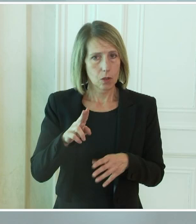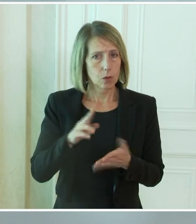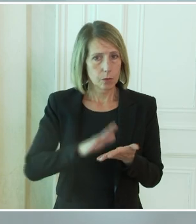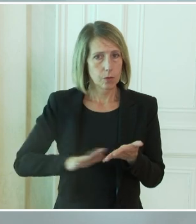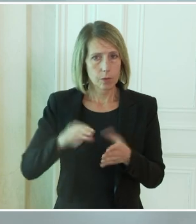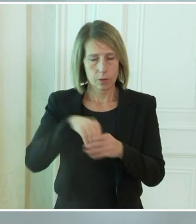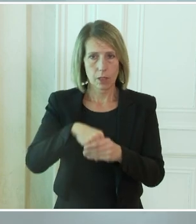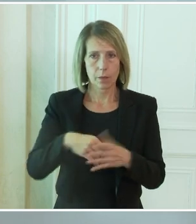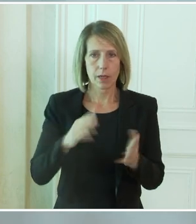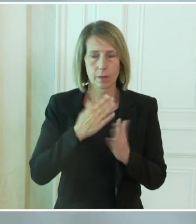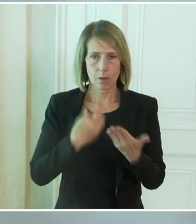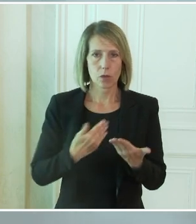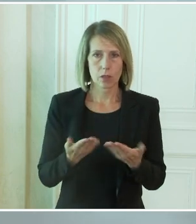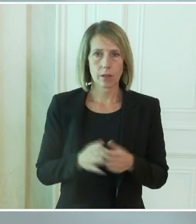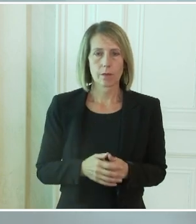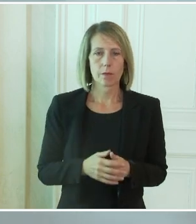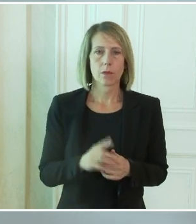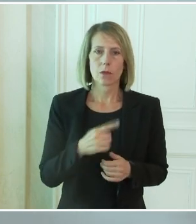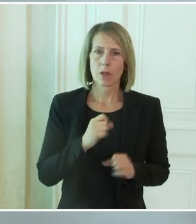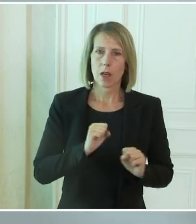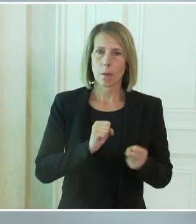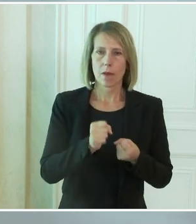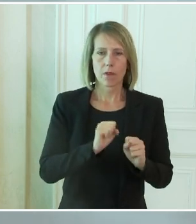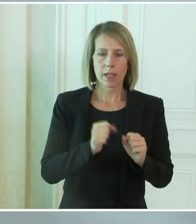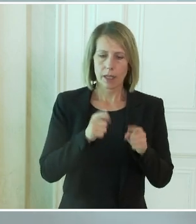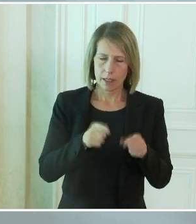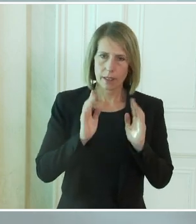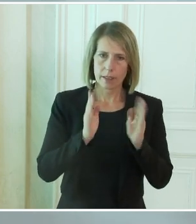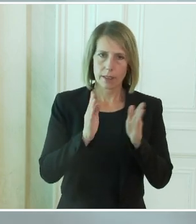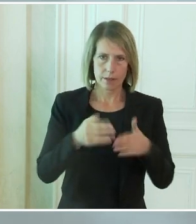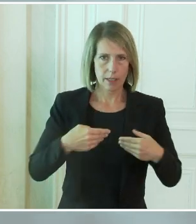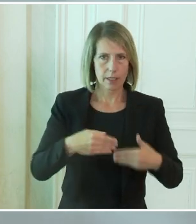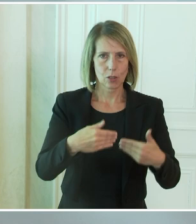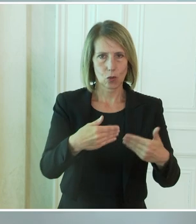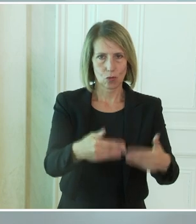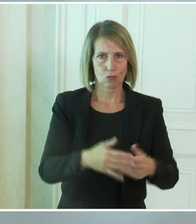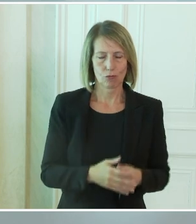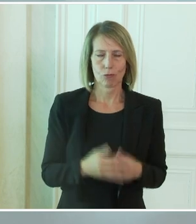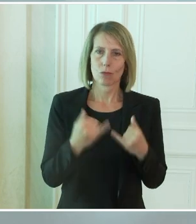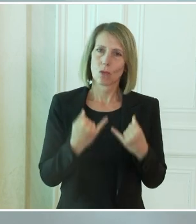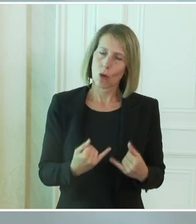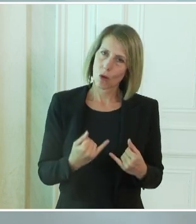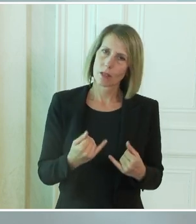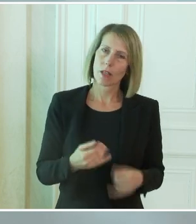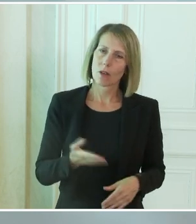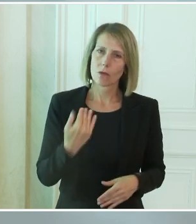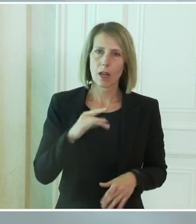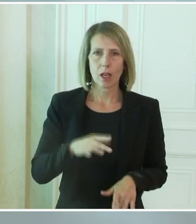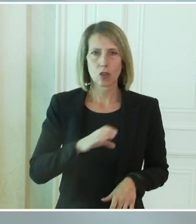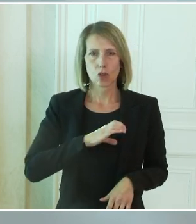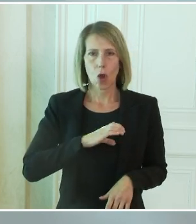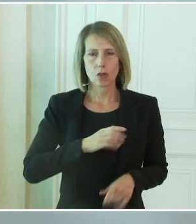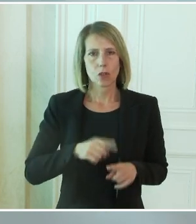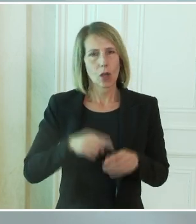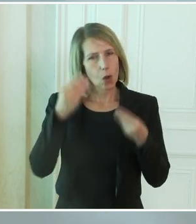sie bewegt sich sicher in diese Richtung. Heute habe ich eine Chance gehabt und eine